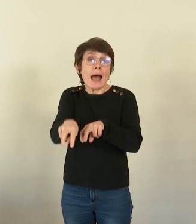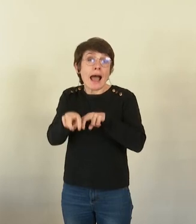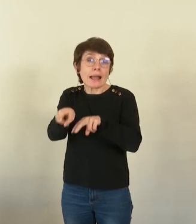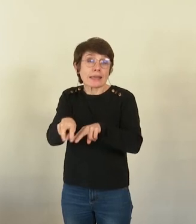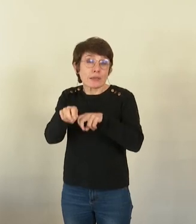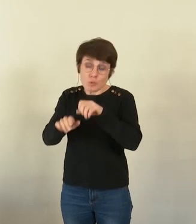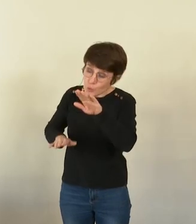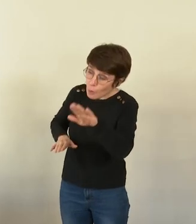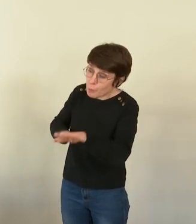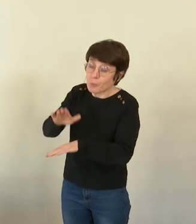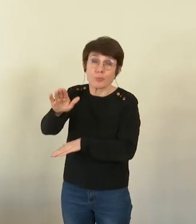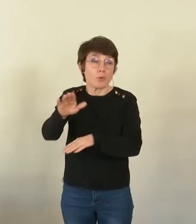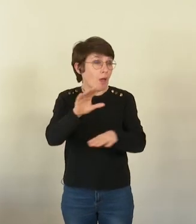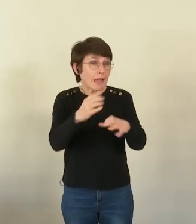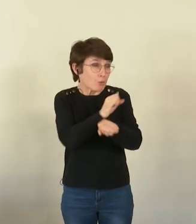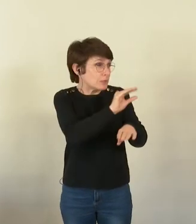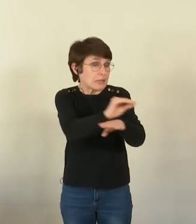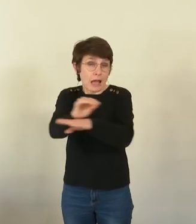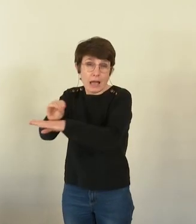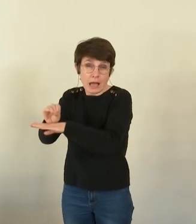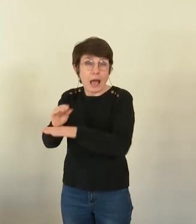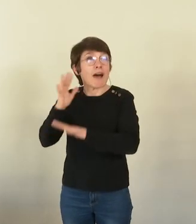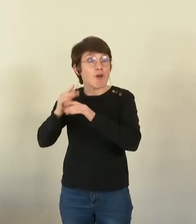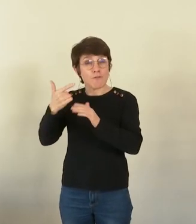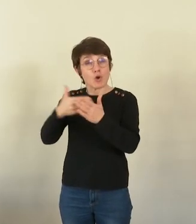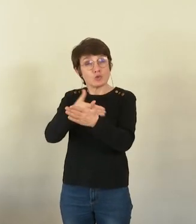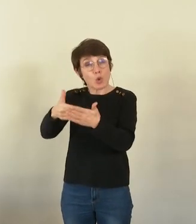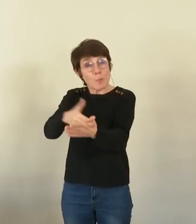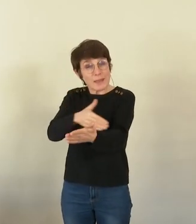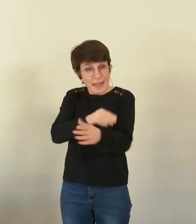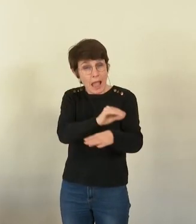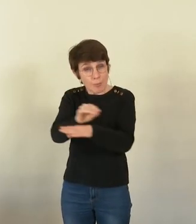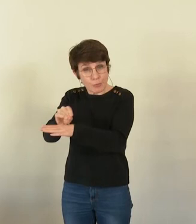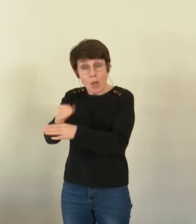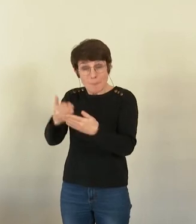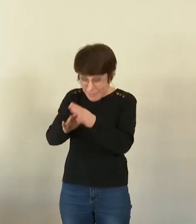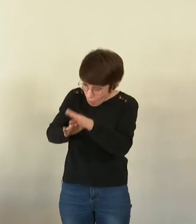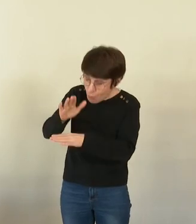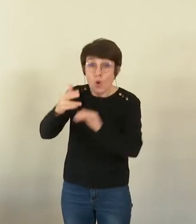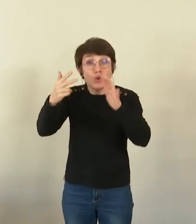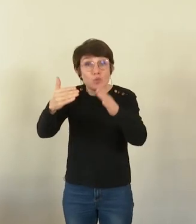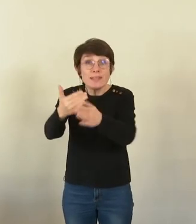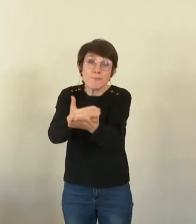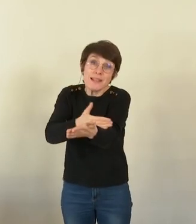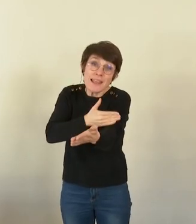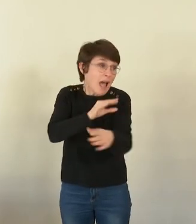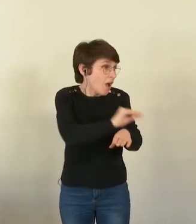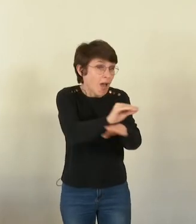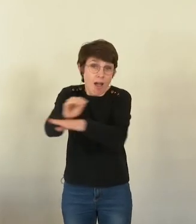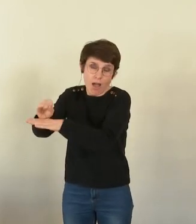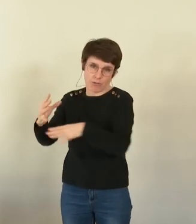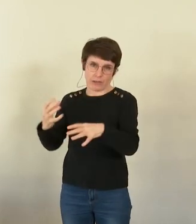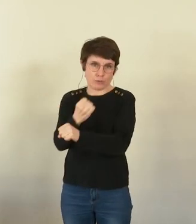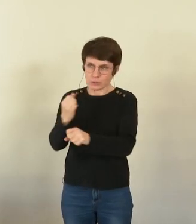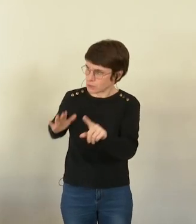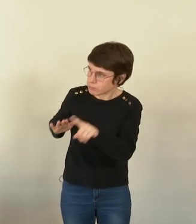passé de la nourriture de 2 milliards de personnes à 8 milliards donc c'est elle a plutôt satisfait globalement aux besoins des populations et